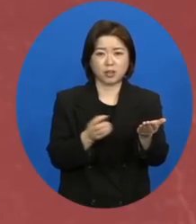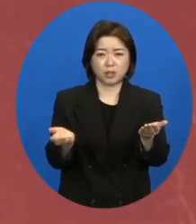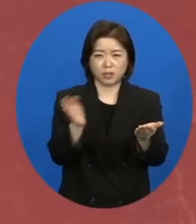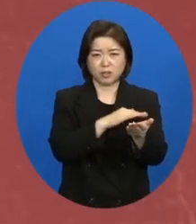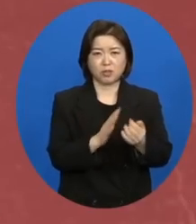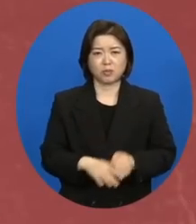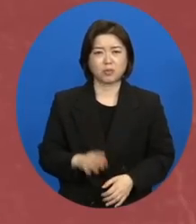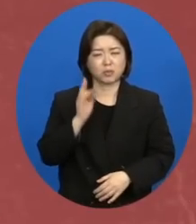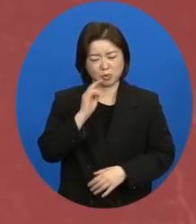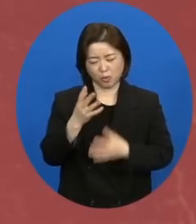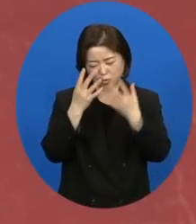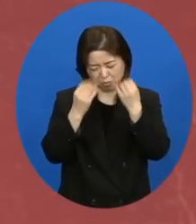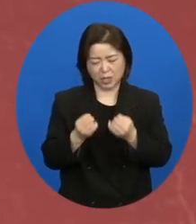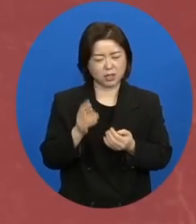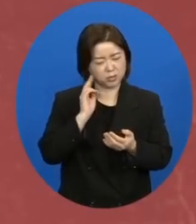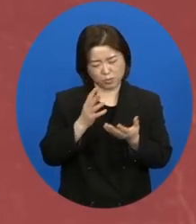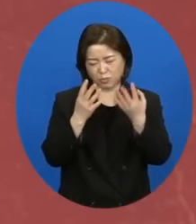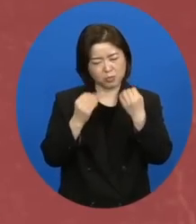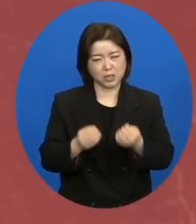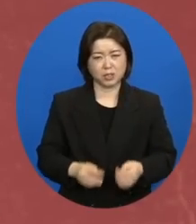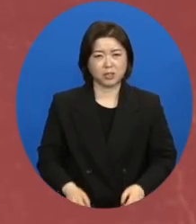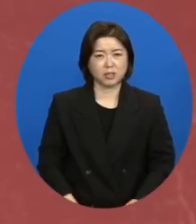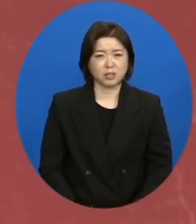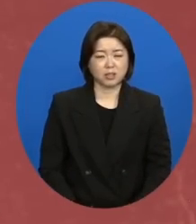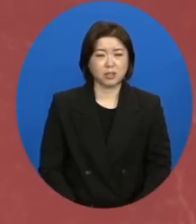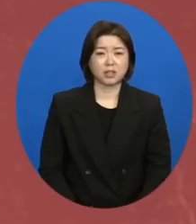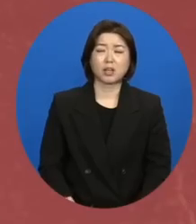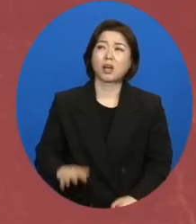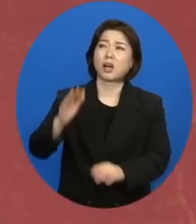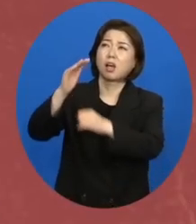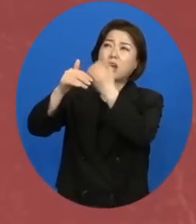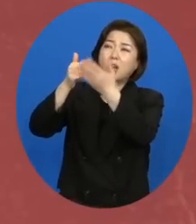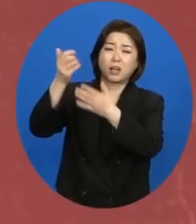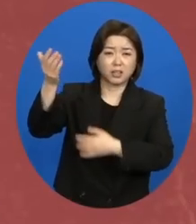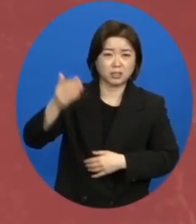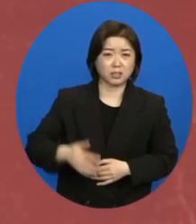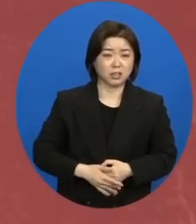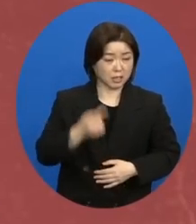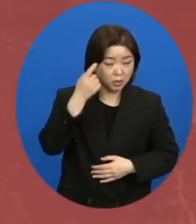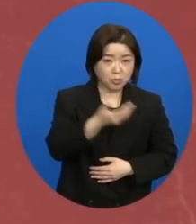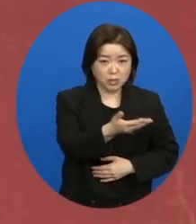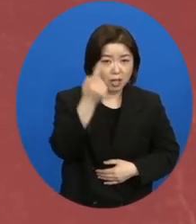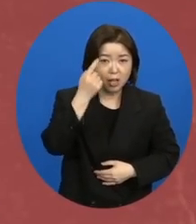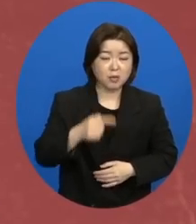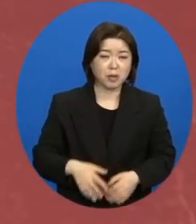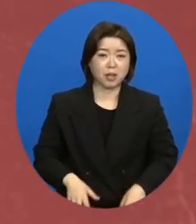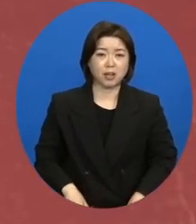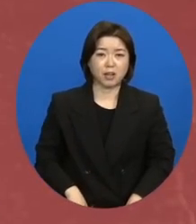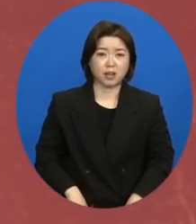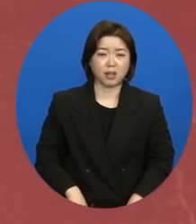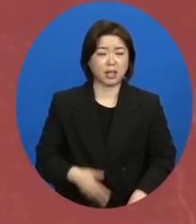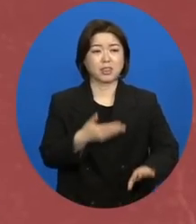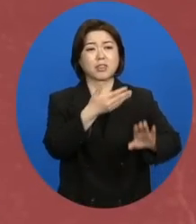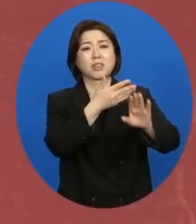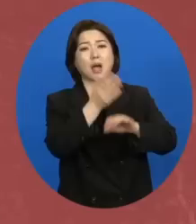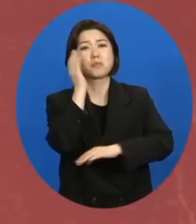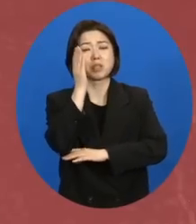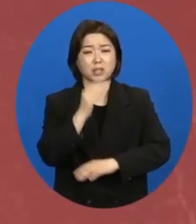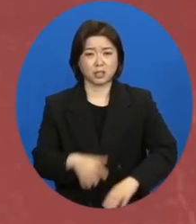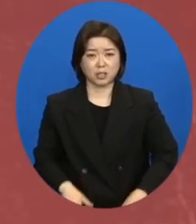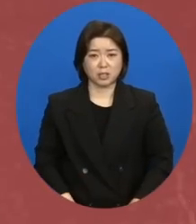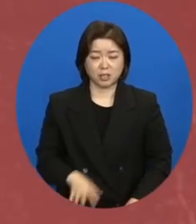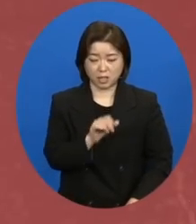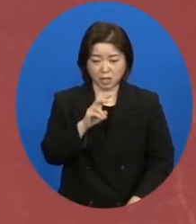너무 많아, 너무 많아. 하나님, 여러분 생각해 보세요. 우리가 남 얘기니까 그렇지